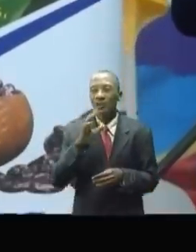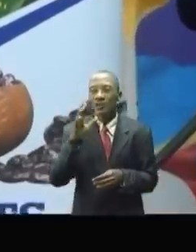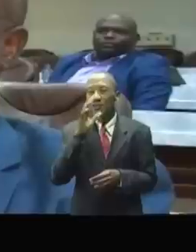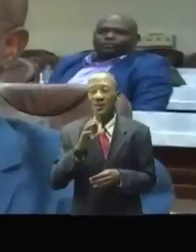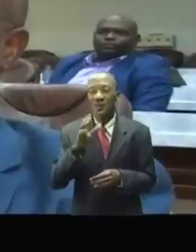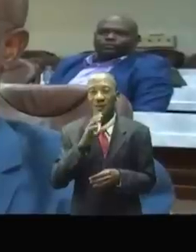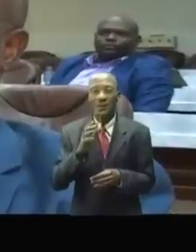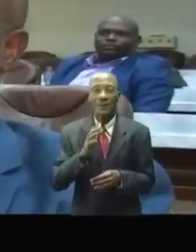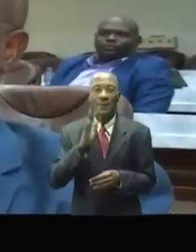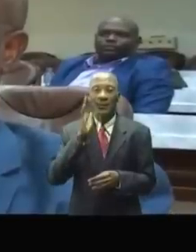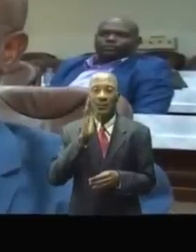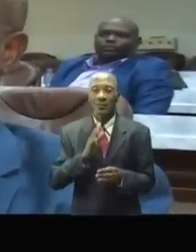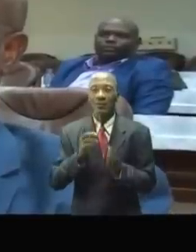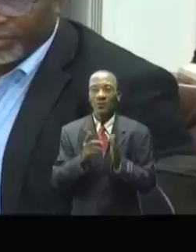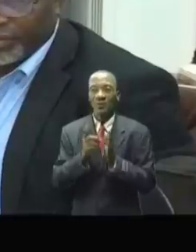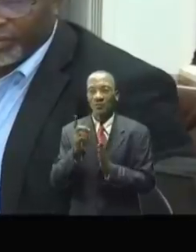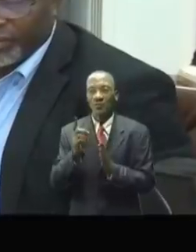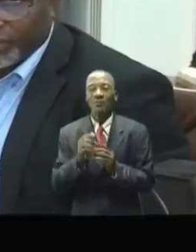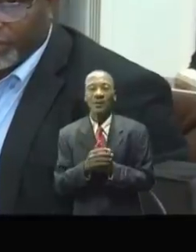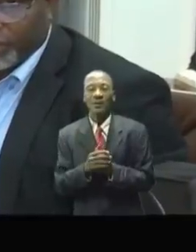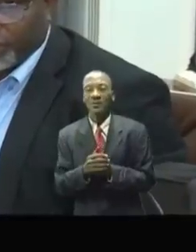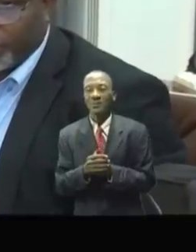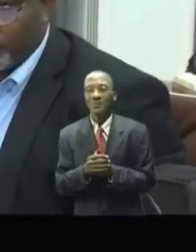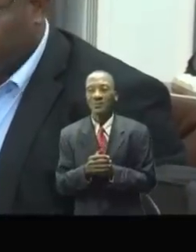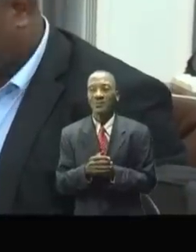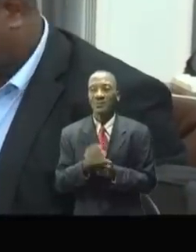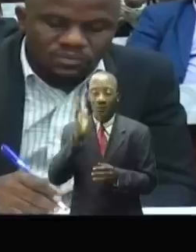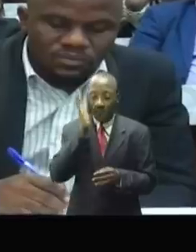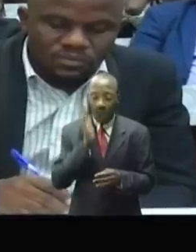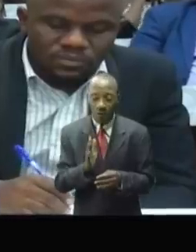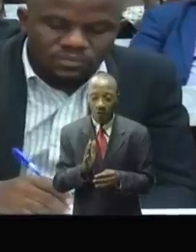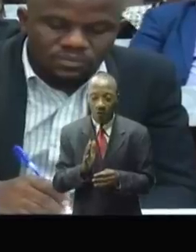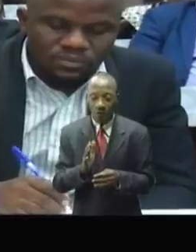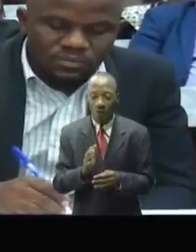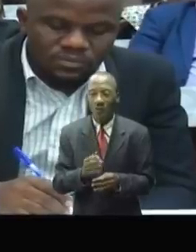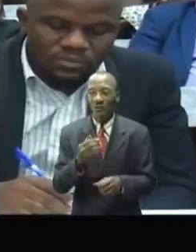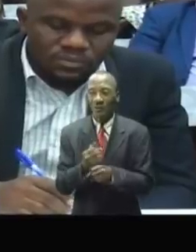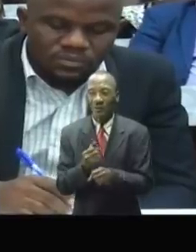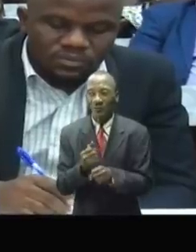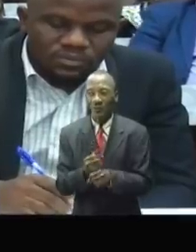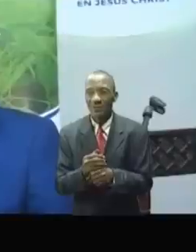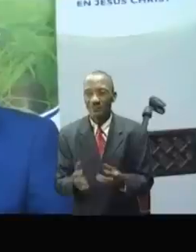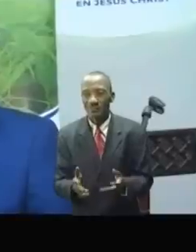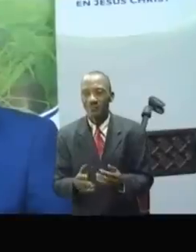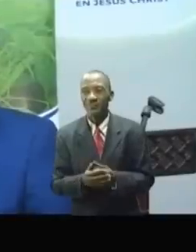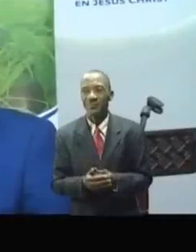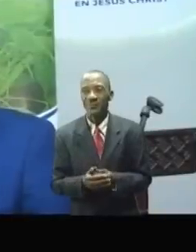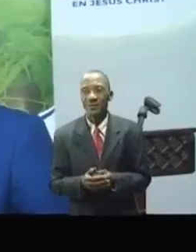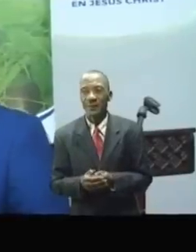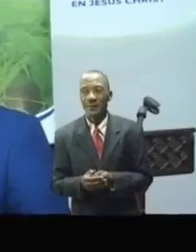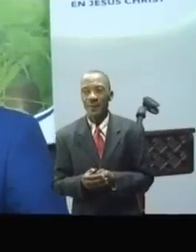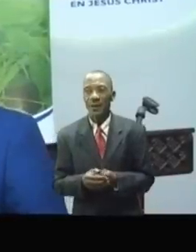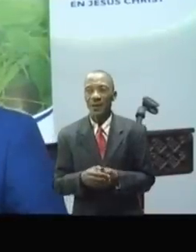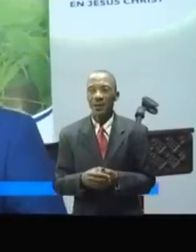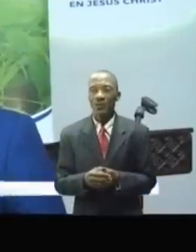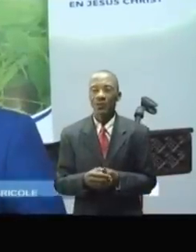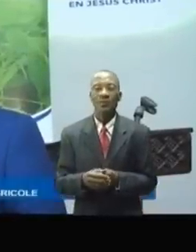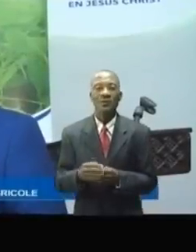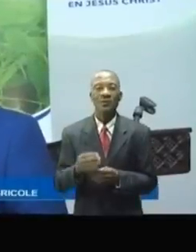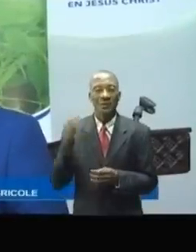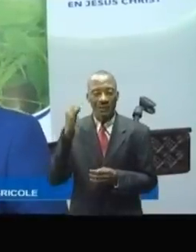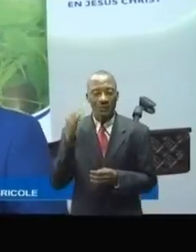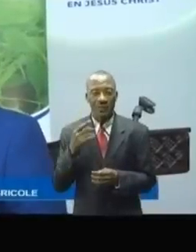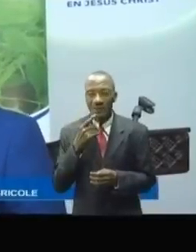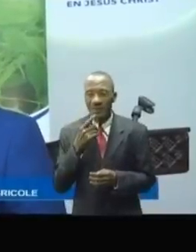du gouvernement, est une réponse à cette guerre contre la faim. La population souffre de la malnutrition. Et c'est là pour